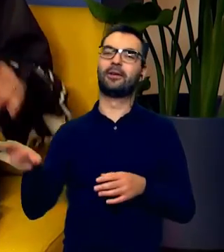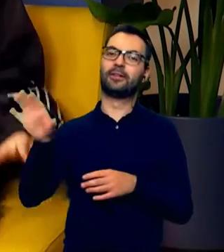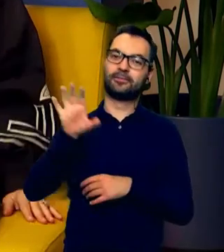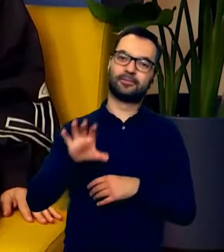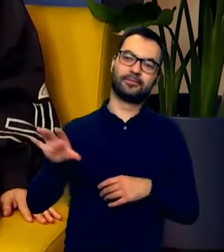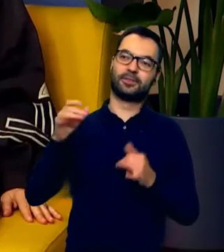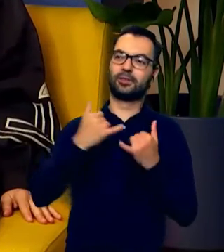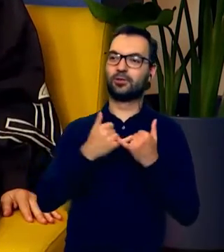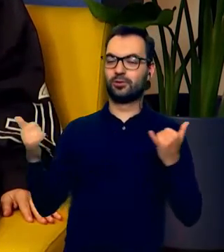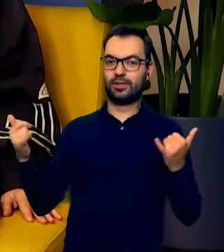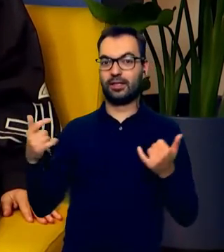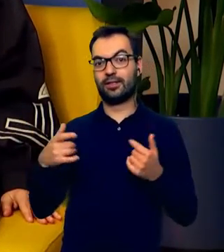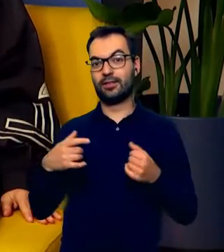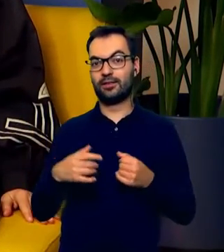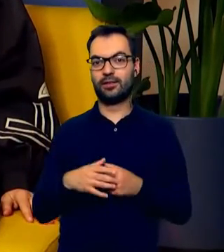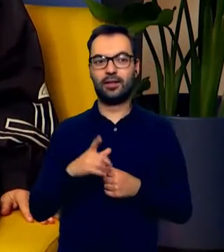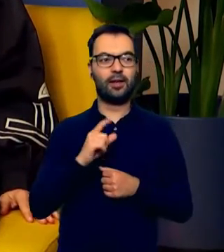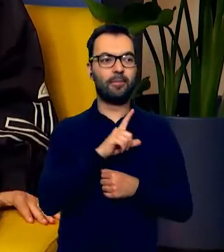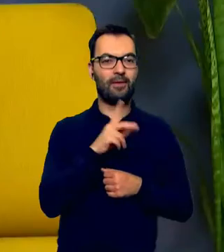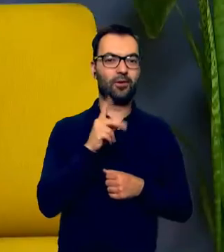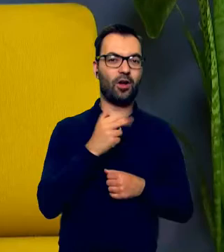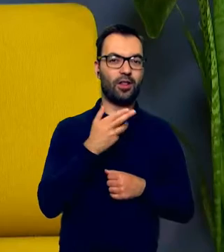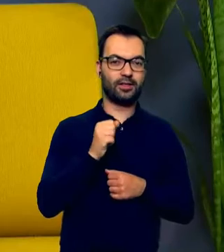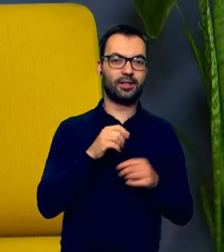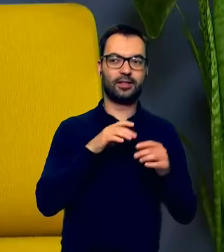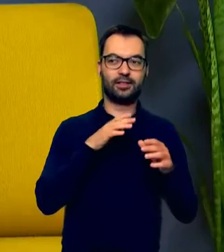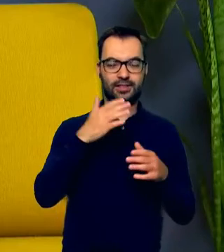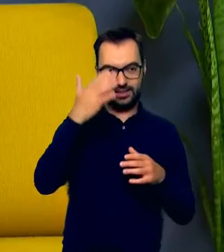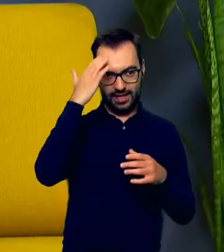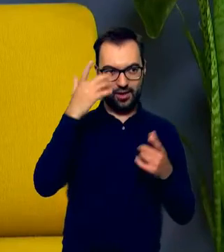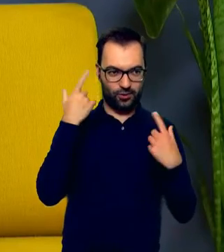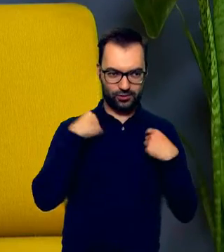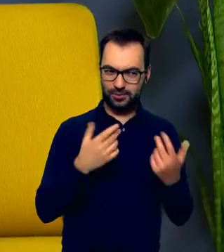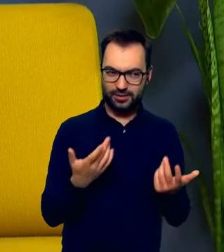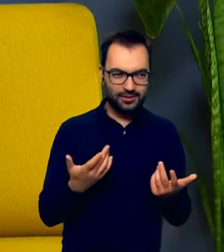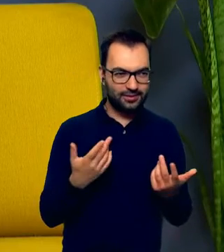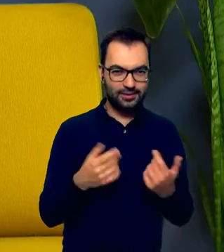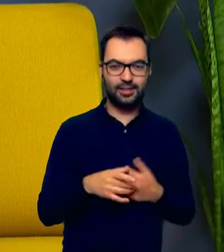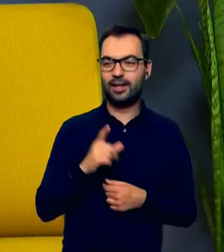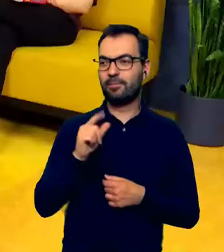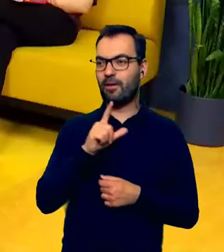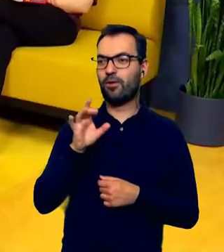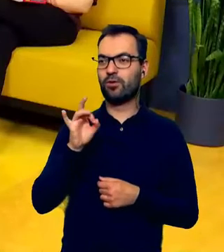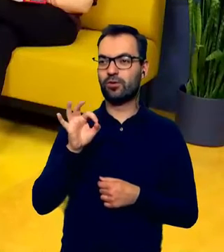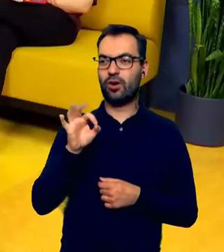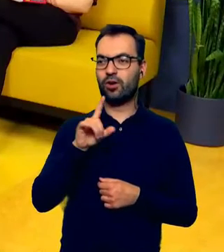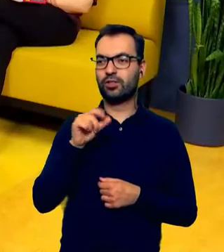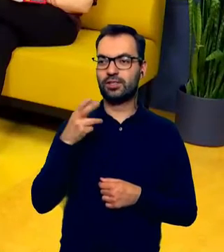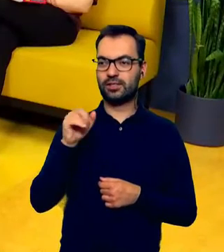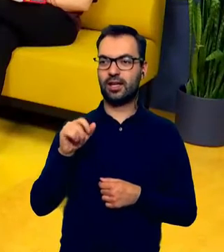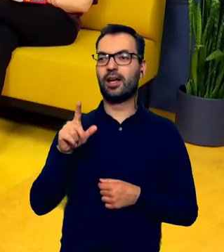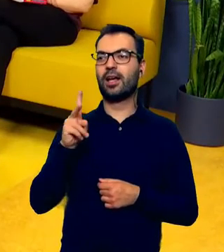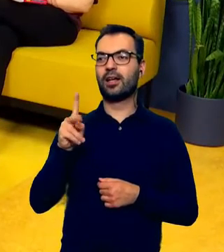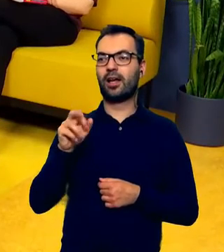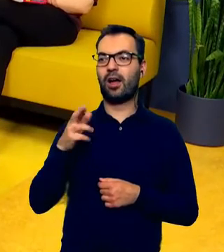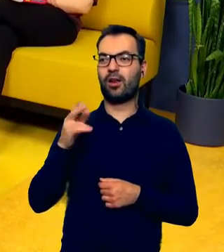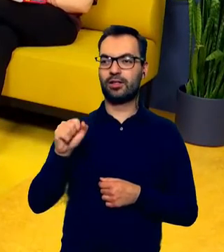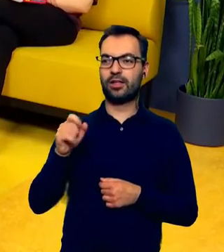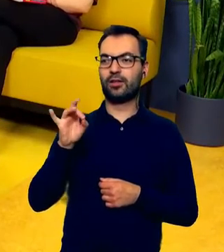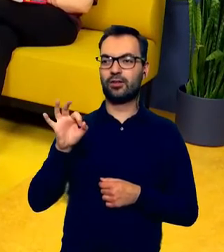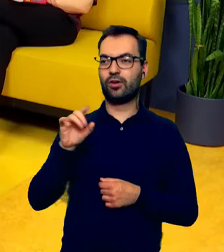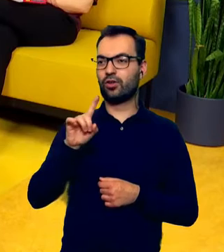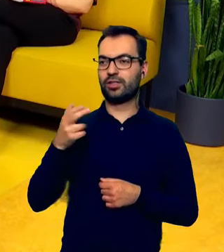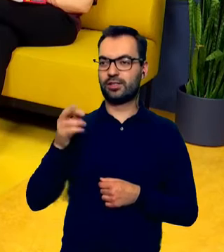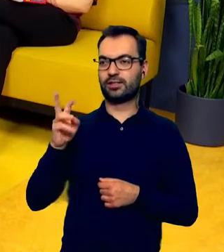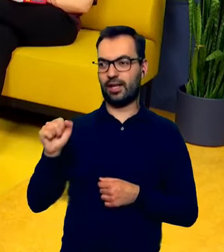oglądaliśmy różne teledyski. Ja czy tam... Paweł i Karolina są powszechnie znane osoby, czy...? No Paweł Goźliński i Karolina Goźlińska, to no, nie wiem. Tak, no